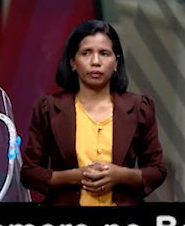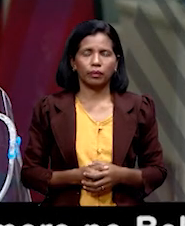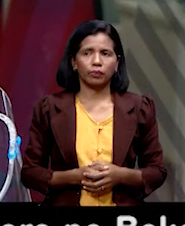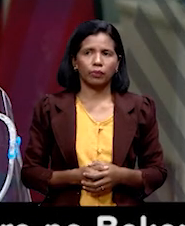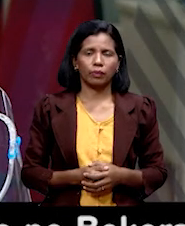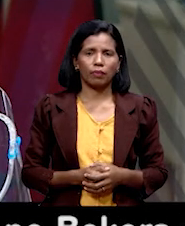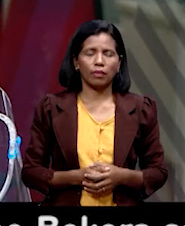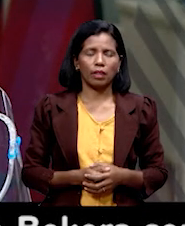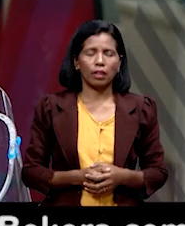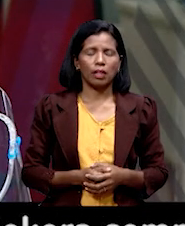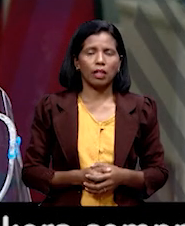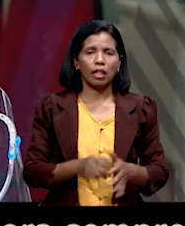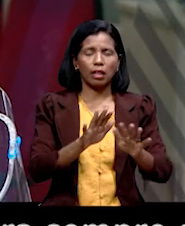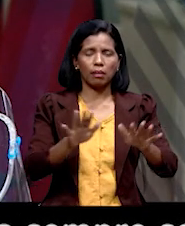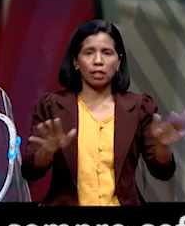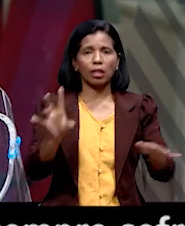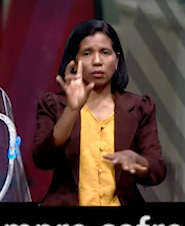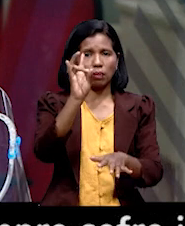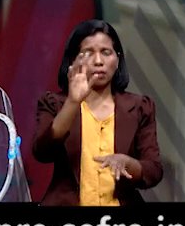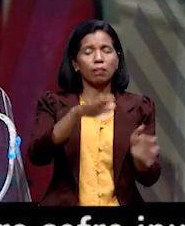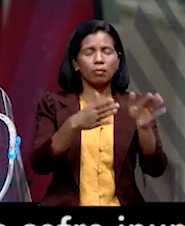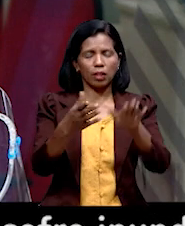Labarik neng walu mate tambah dengge.